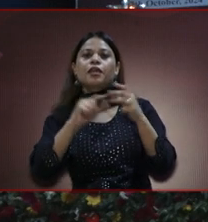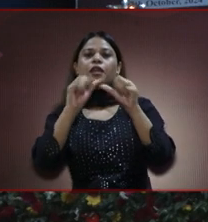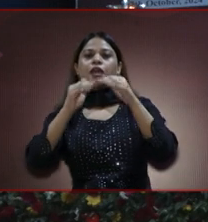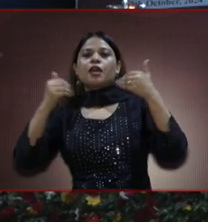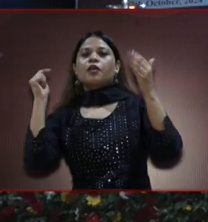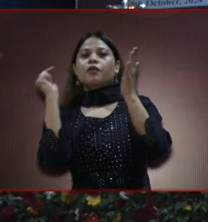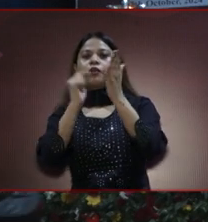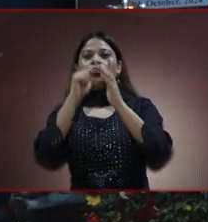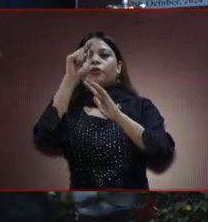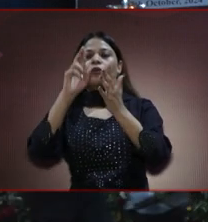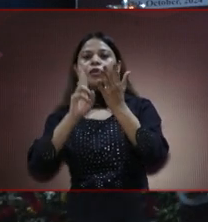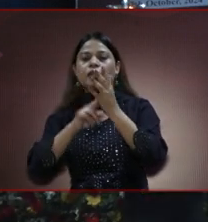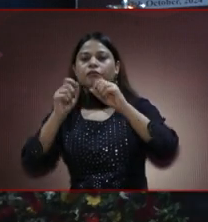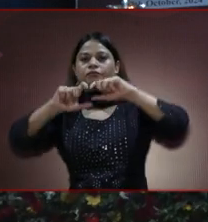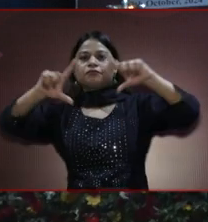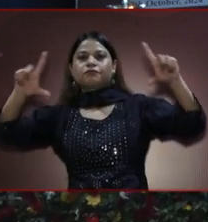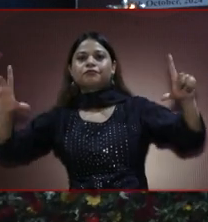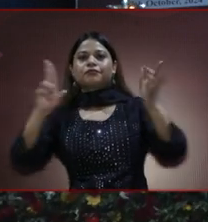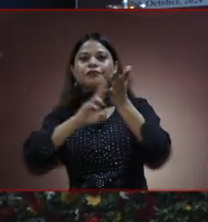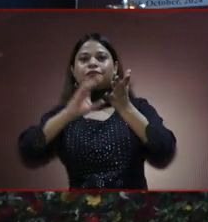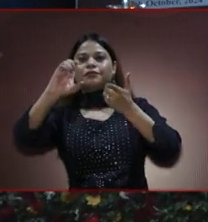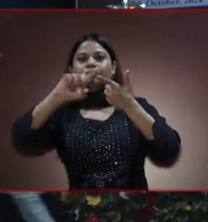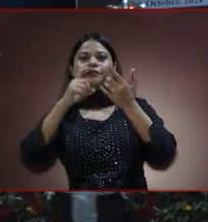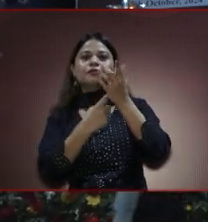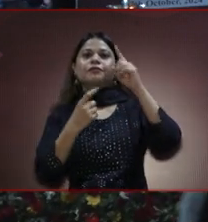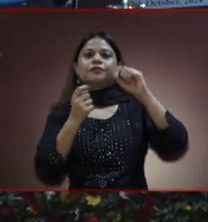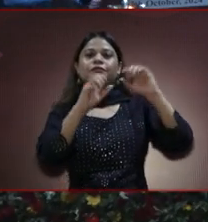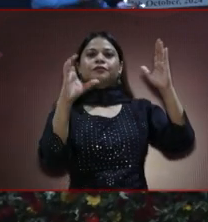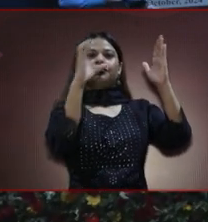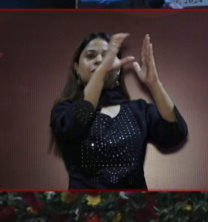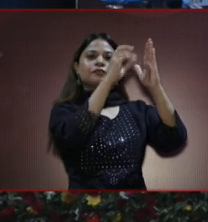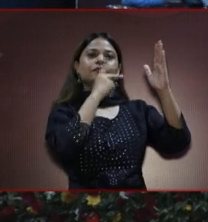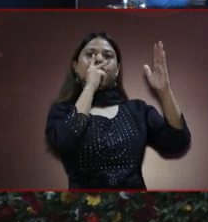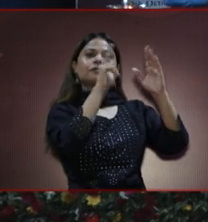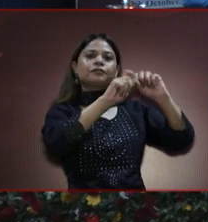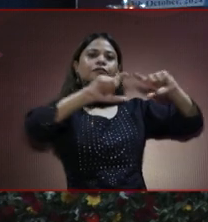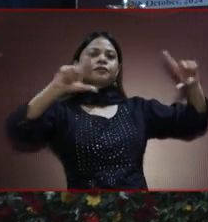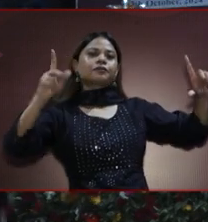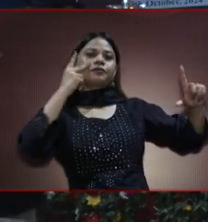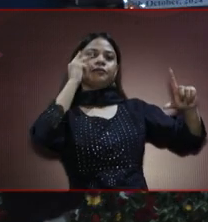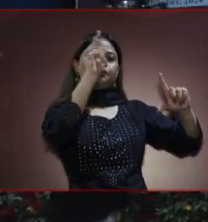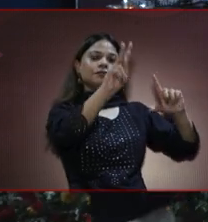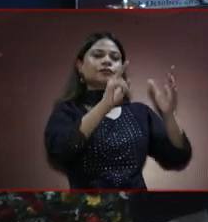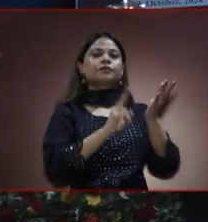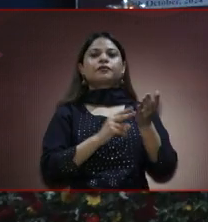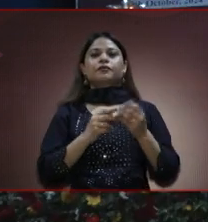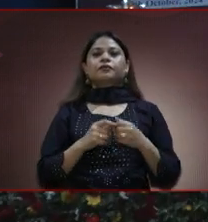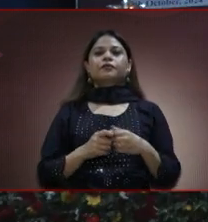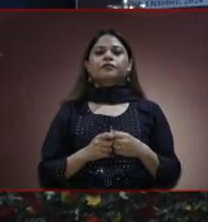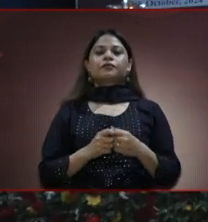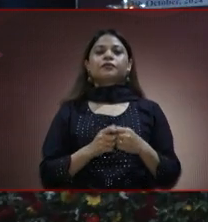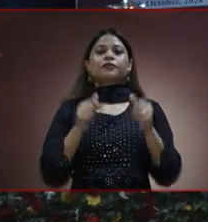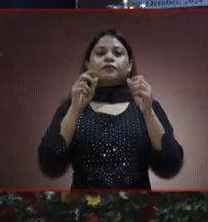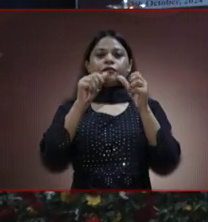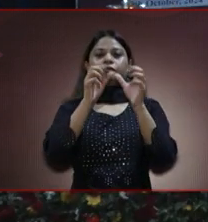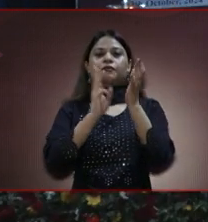पर NCERT स्टोर फ्रंट लॉन्च का। मैं आदरणीय सचिव महोदय NCERT श्री अमन